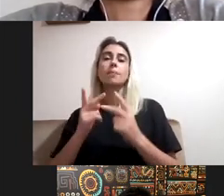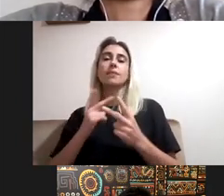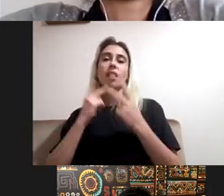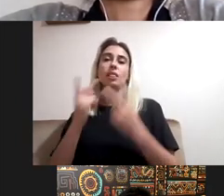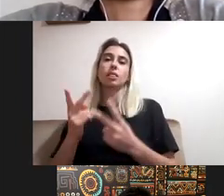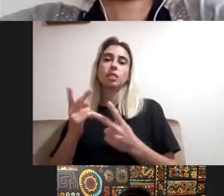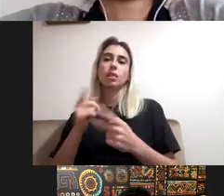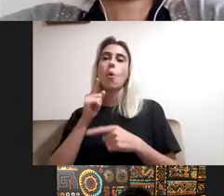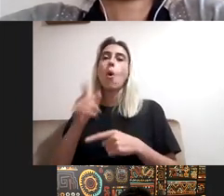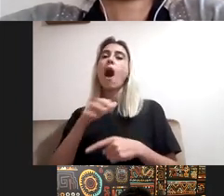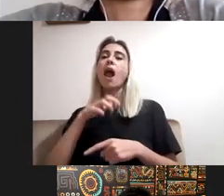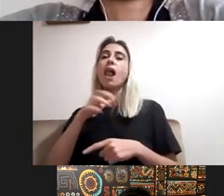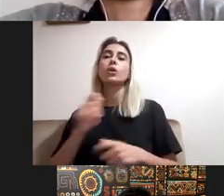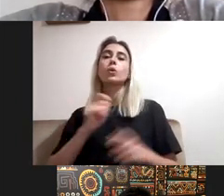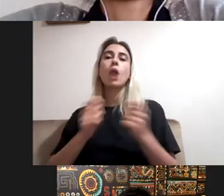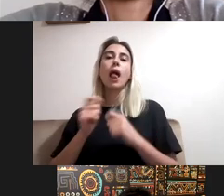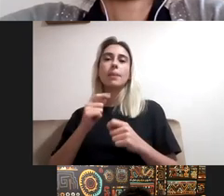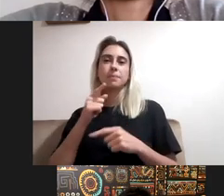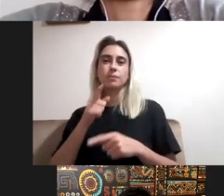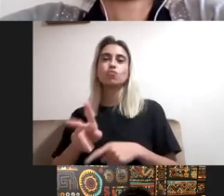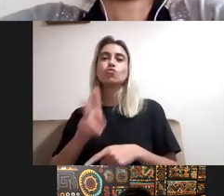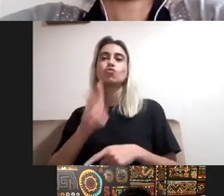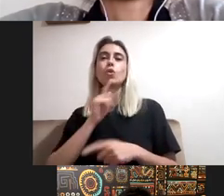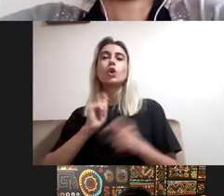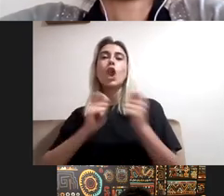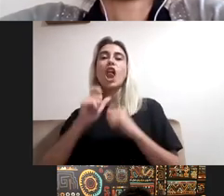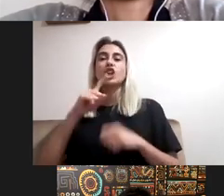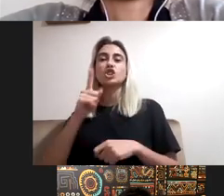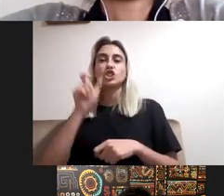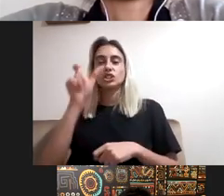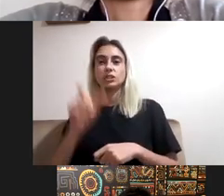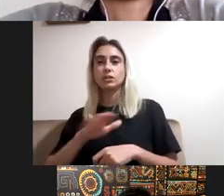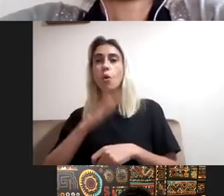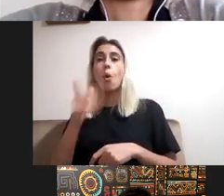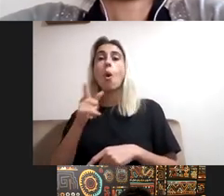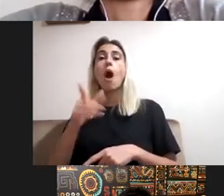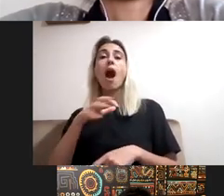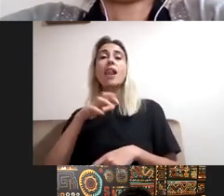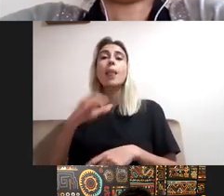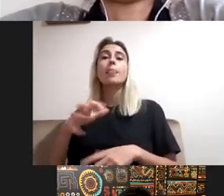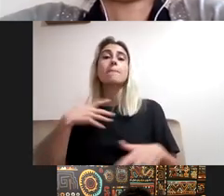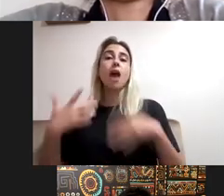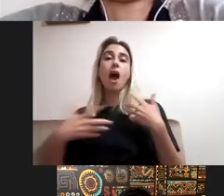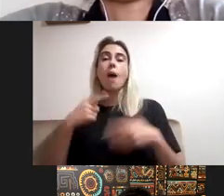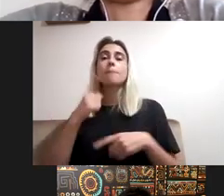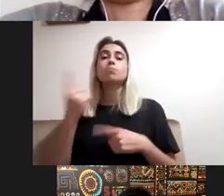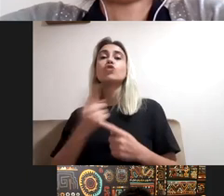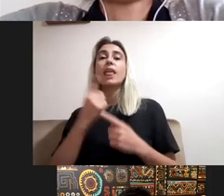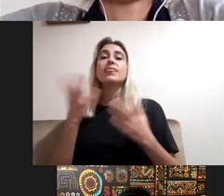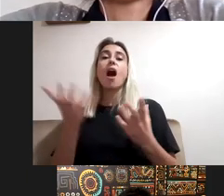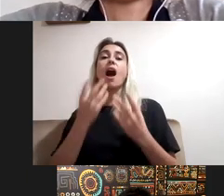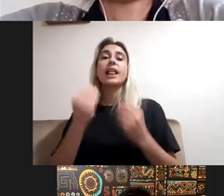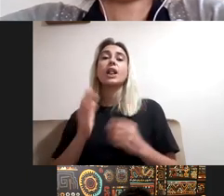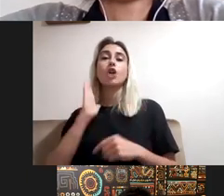o alanı kullanımdan ibaret olan son kullanıcının yanı sıra o alana merakı olan, o alanda bir şeyleri daha iyiye götürmek